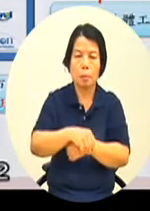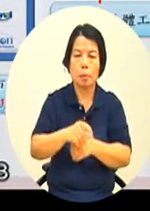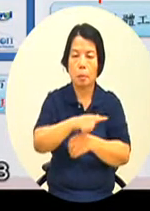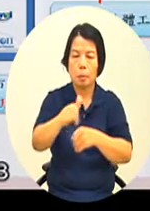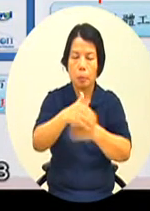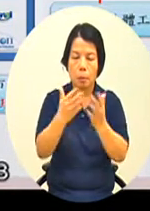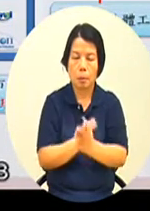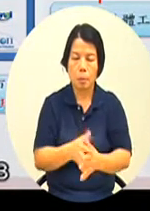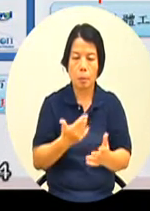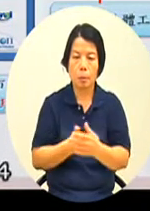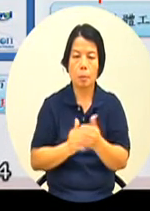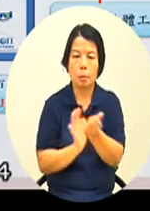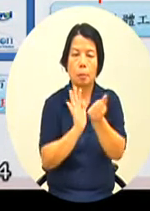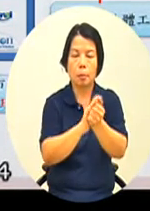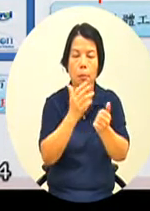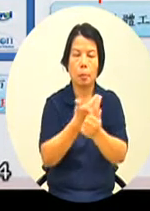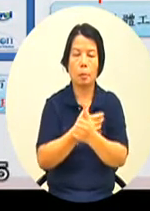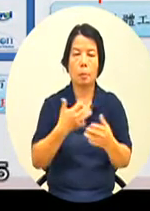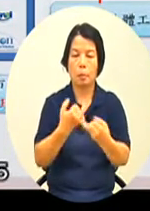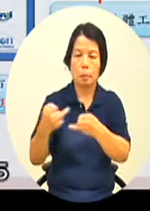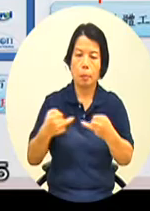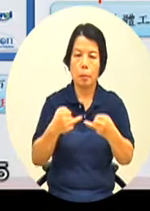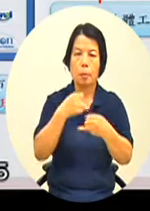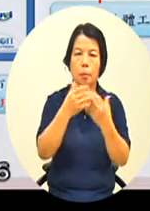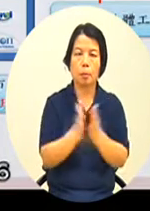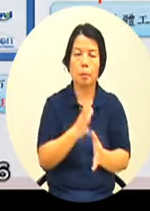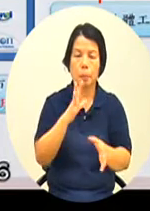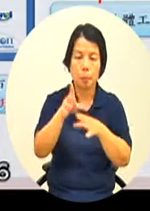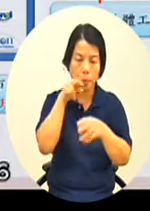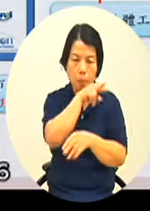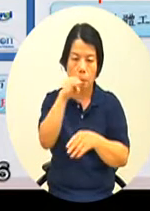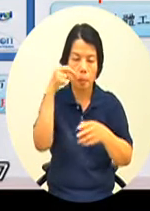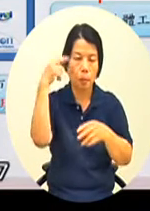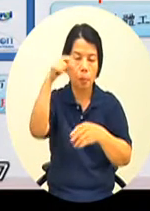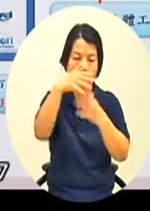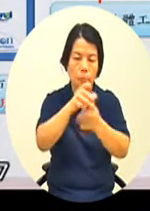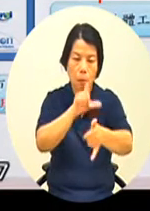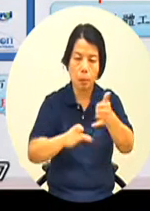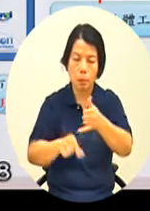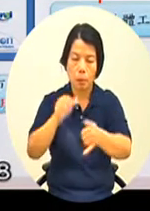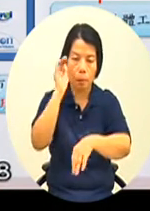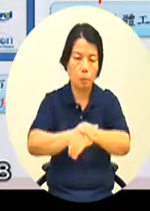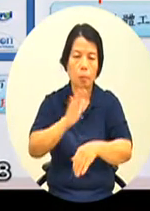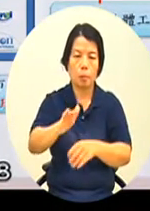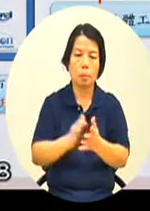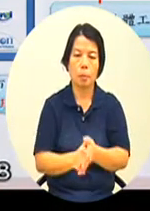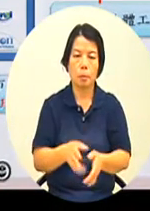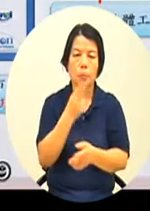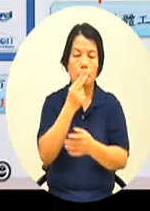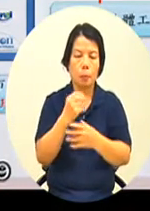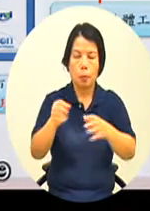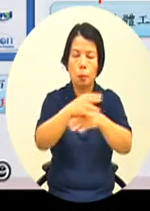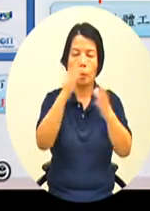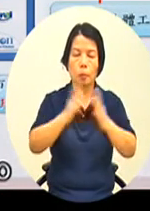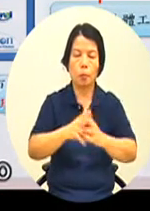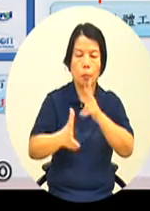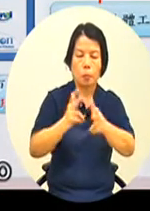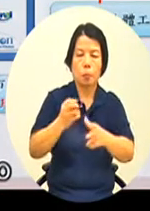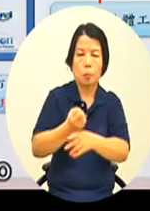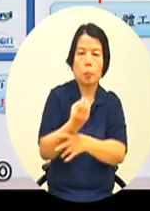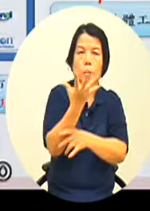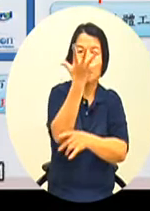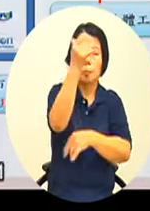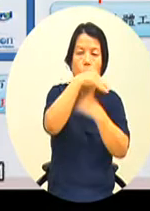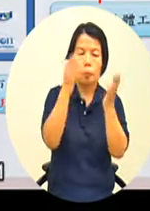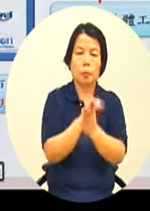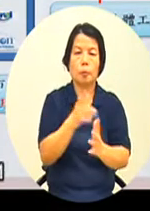的绩效。目前在这个视觉化方面，我们已经完成的案例有烟囱排放的即时监测